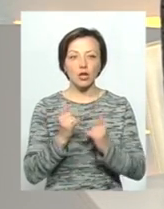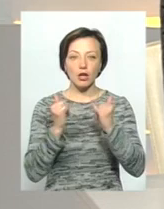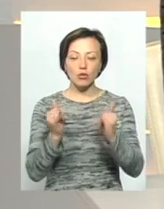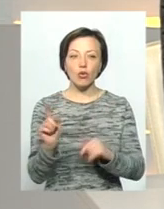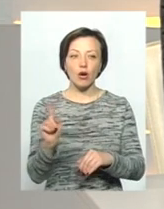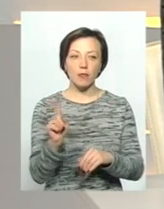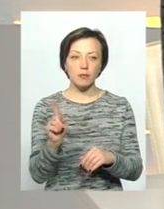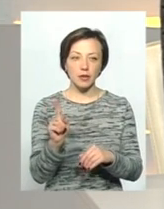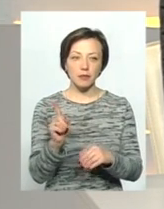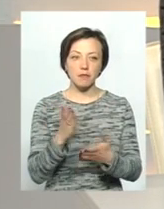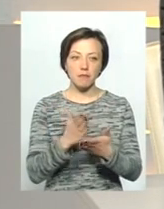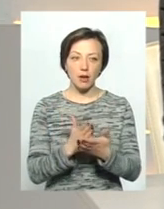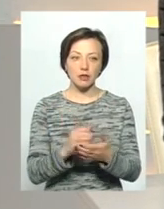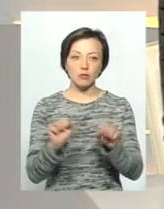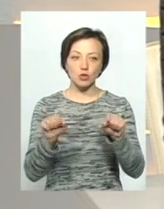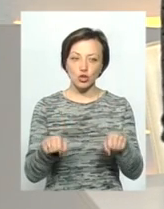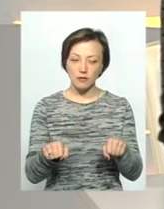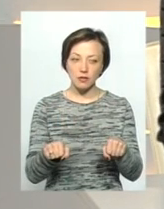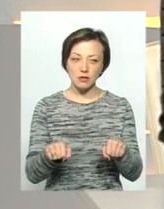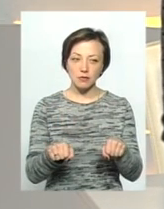аби мати можливість